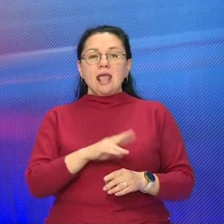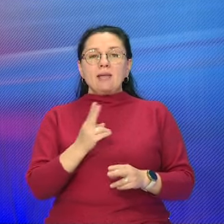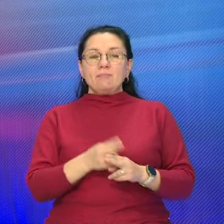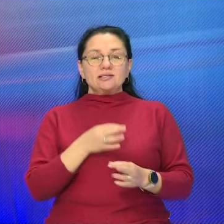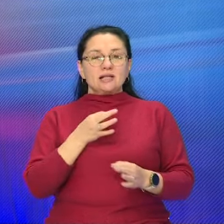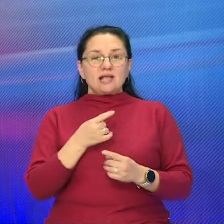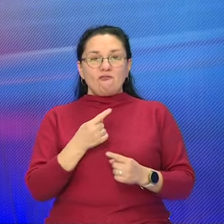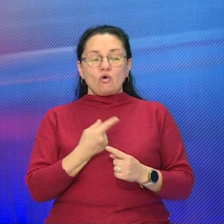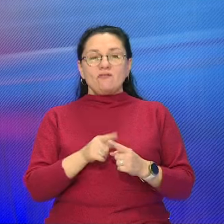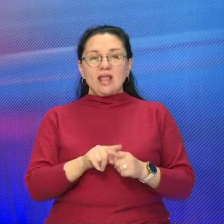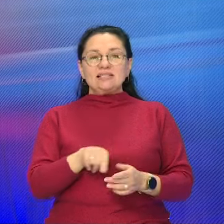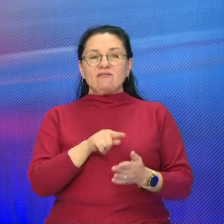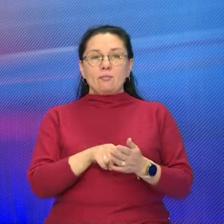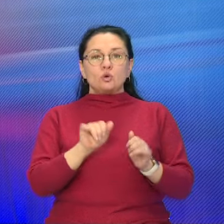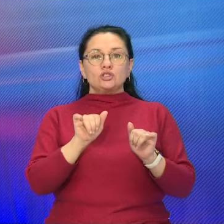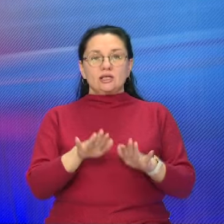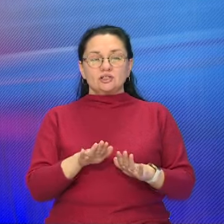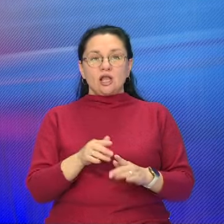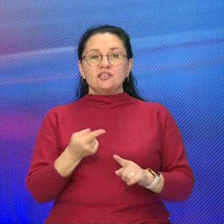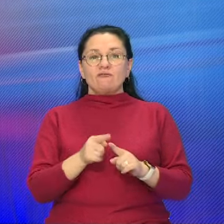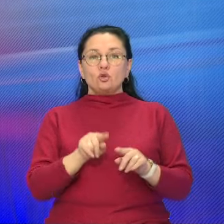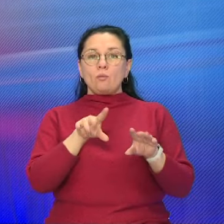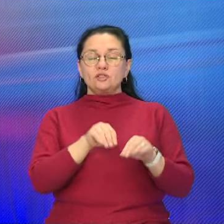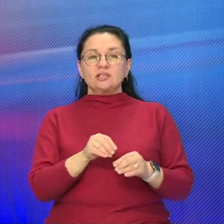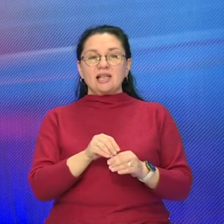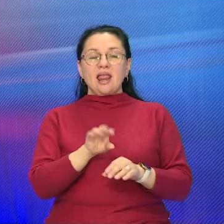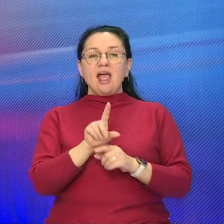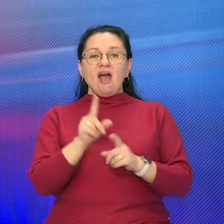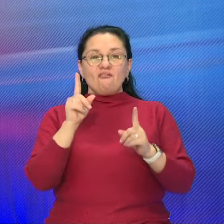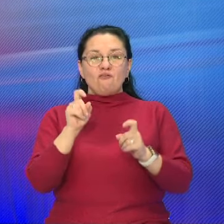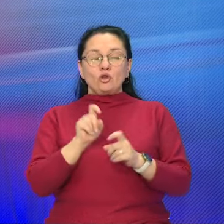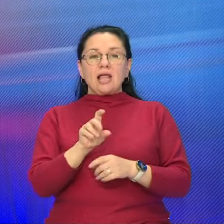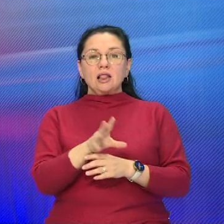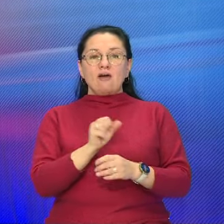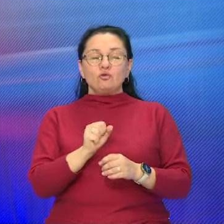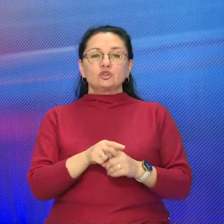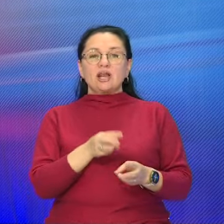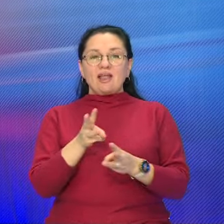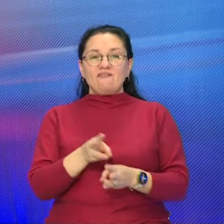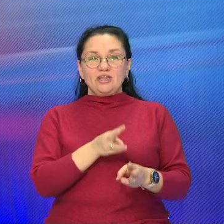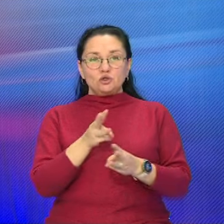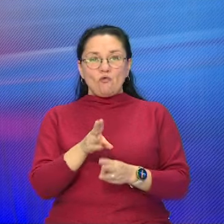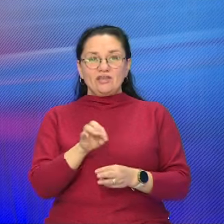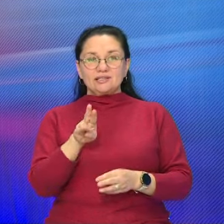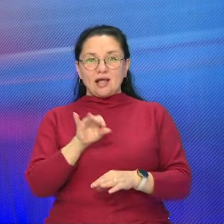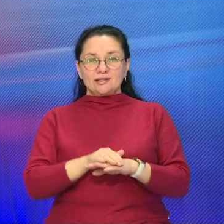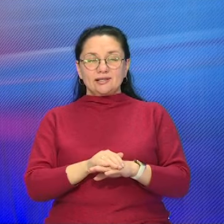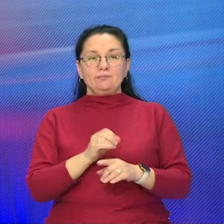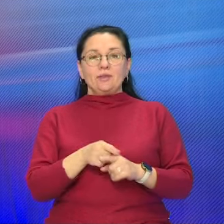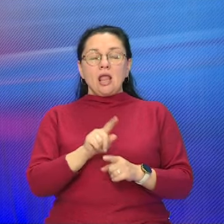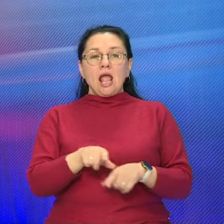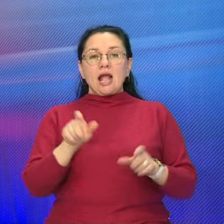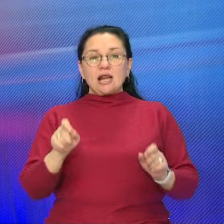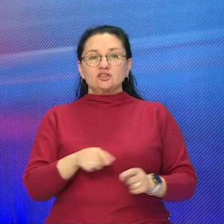безусловно, сейчас эти вопросы решаются, в том числе приобретением фотоловушек, видеофиксаций. Поэтому граждане